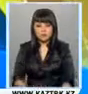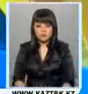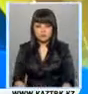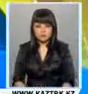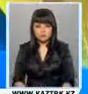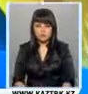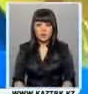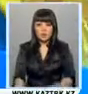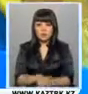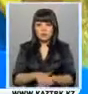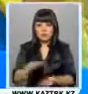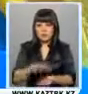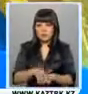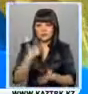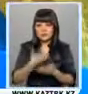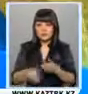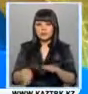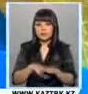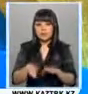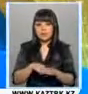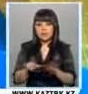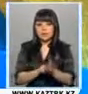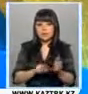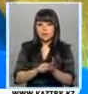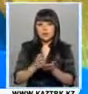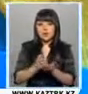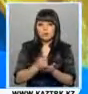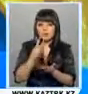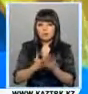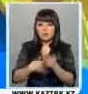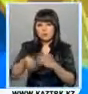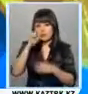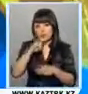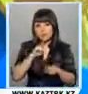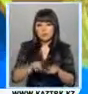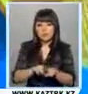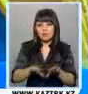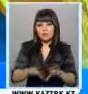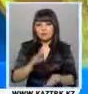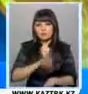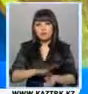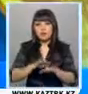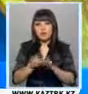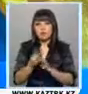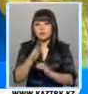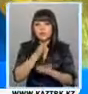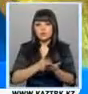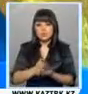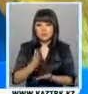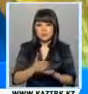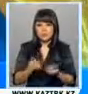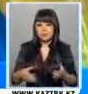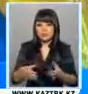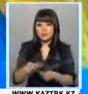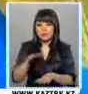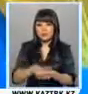Басқа да жаңалықтар. Халық банкі жинақтаушы зейнетақы қорының Қазақстан нарығында үздіксіз қызмет істеп келе жатқанына биыл 14 жыл. Бүгінде